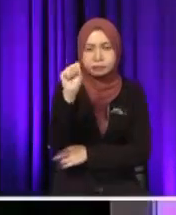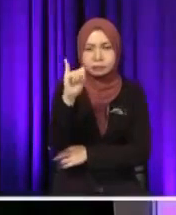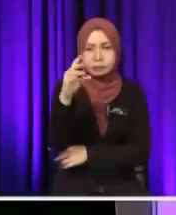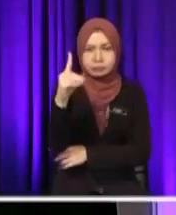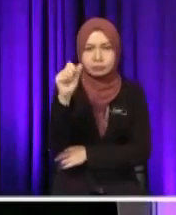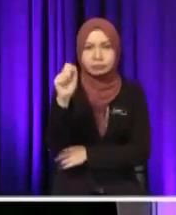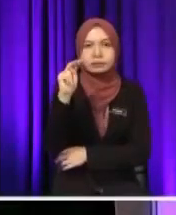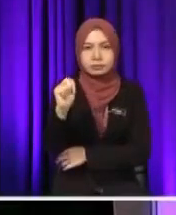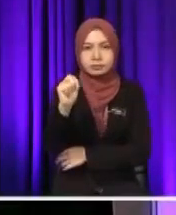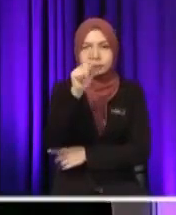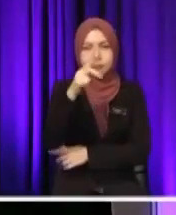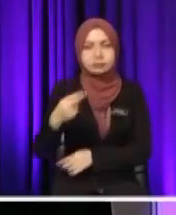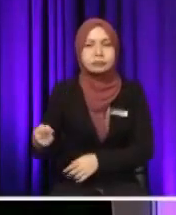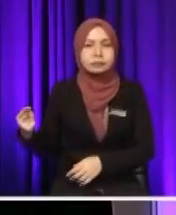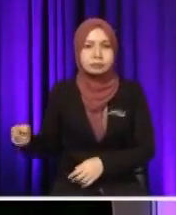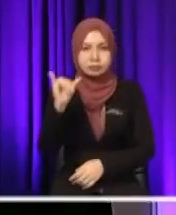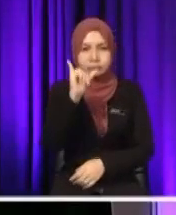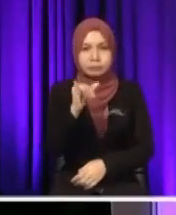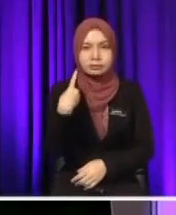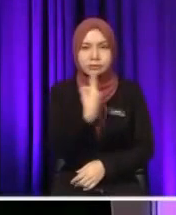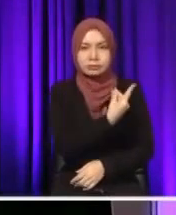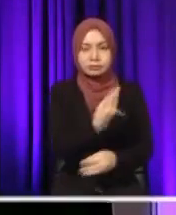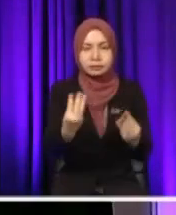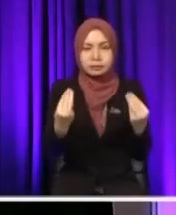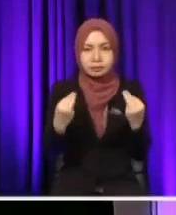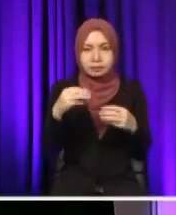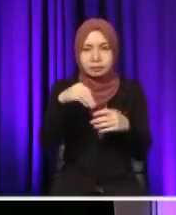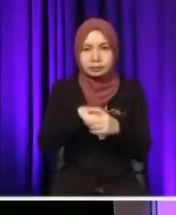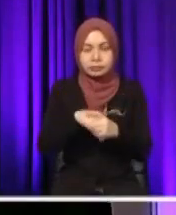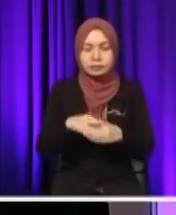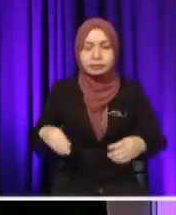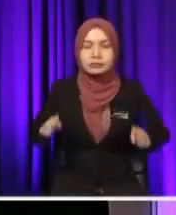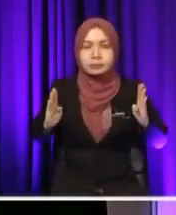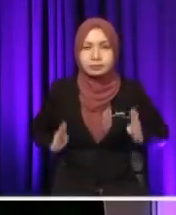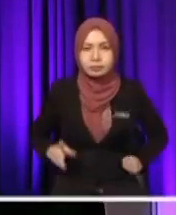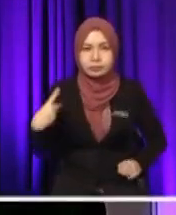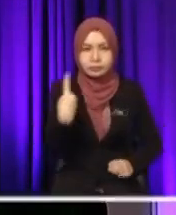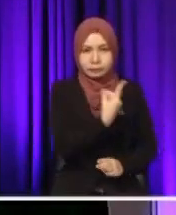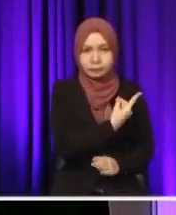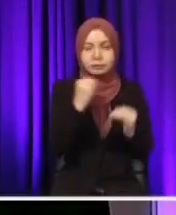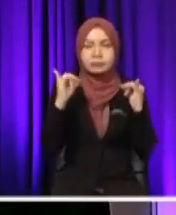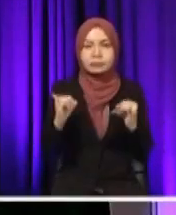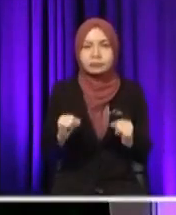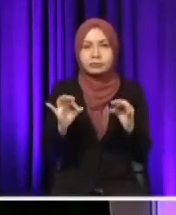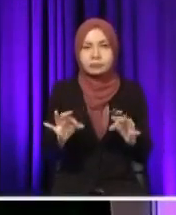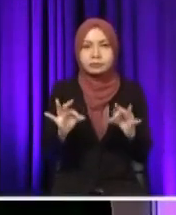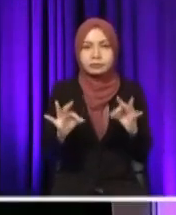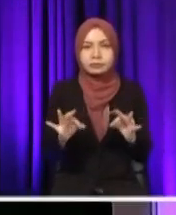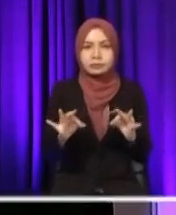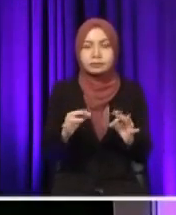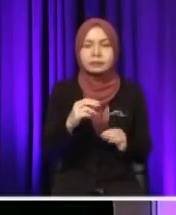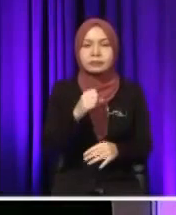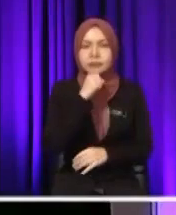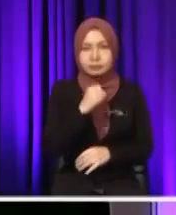satu bahan yang diperlukan dalam tubuh badan kita apabila umur kita dah meningkat. Sebenarnya